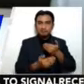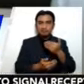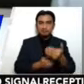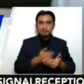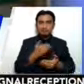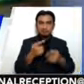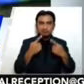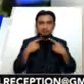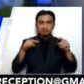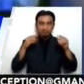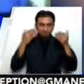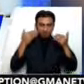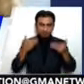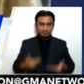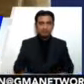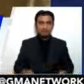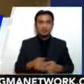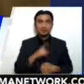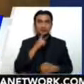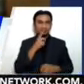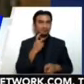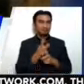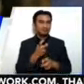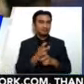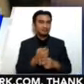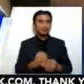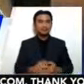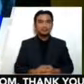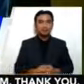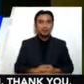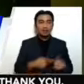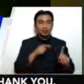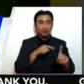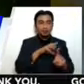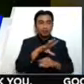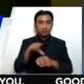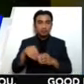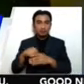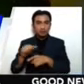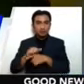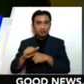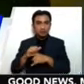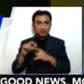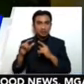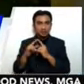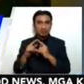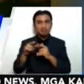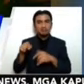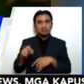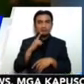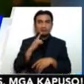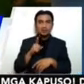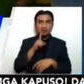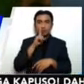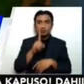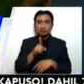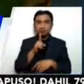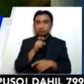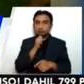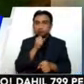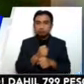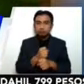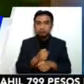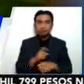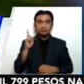talaga at kahit lumahok sa international training camps may isa silang tiniyak it was one of our priorities as well